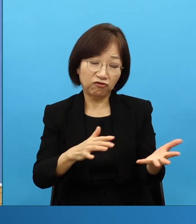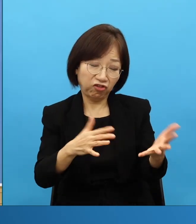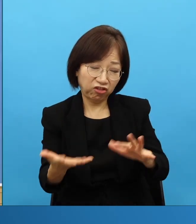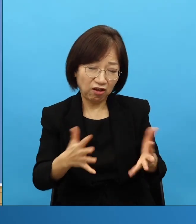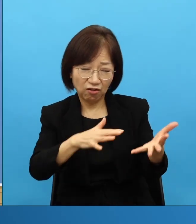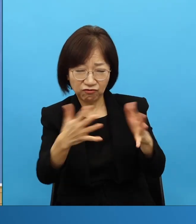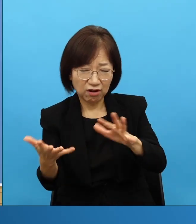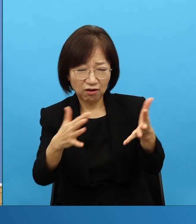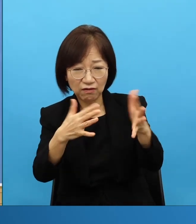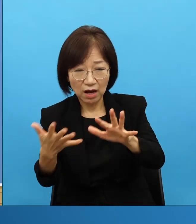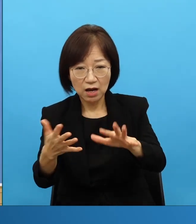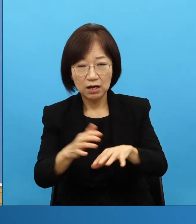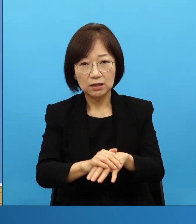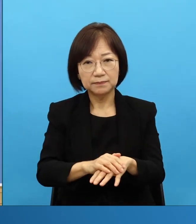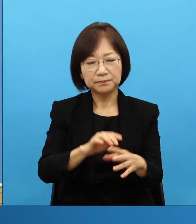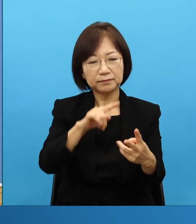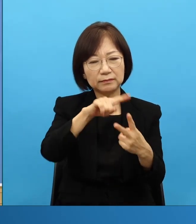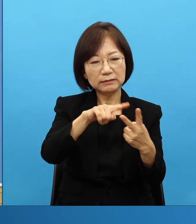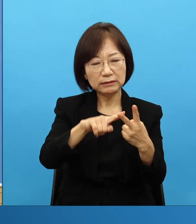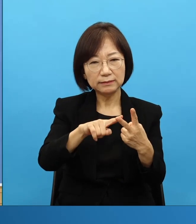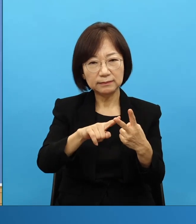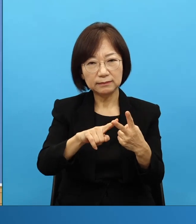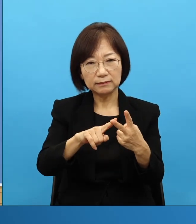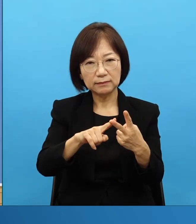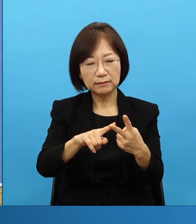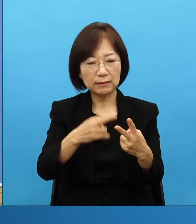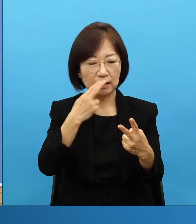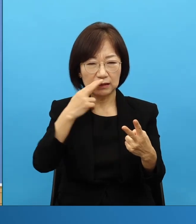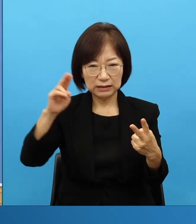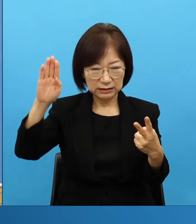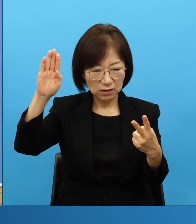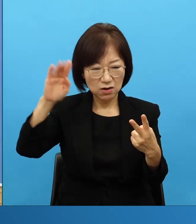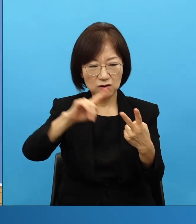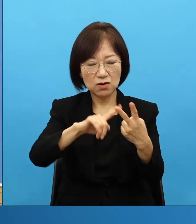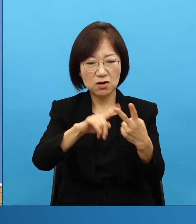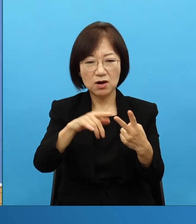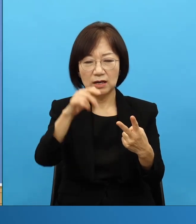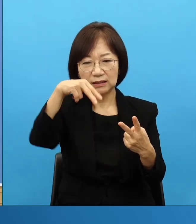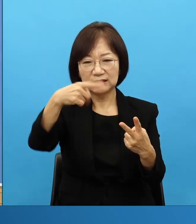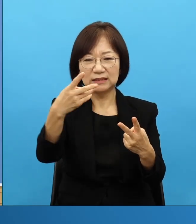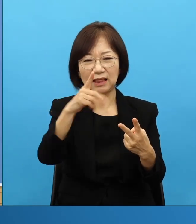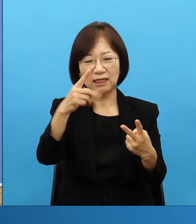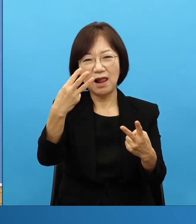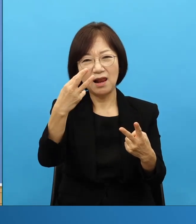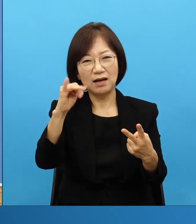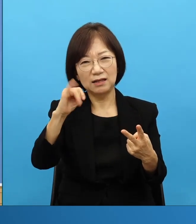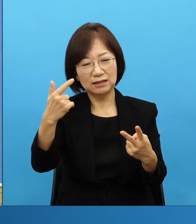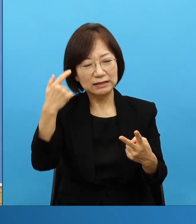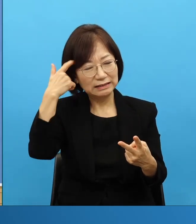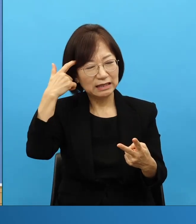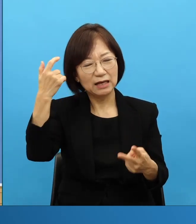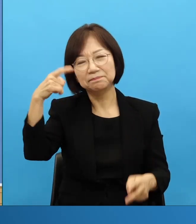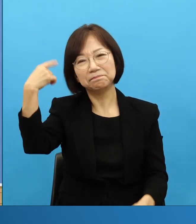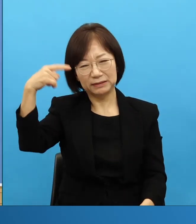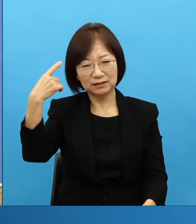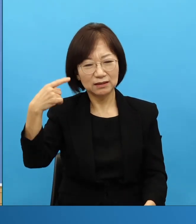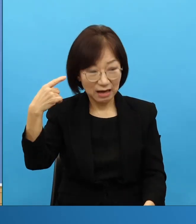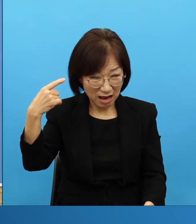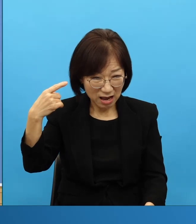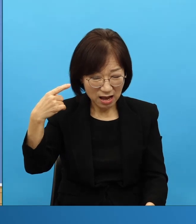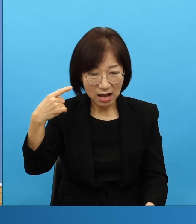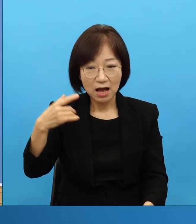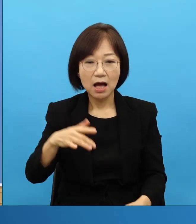이제 스탈린이 완전 미친 거야. 그럼 뭐 Stalin, Hitler, they were completely insane. 결국 이제 뭐 연합군들 통해